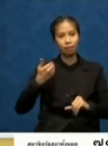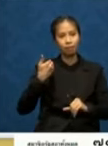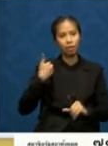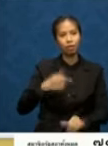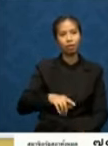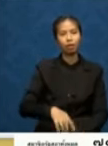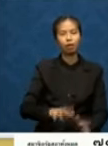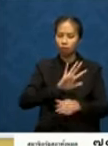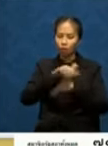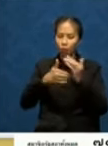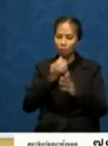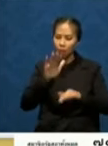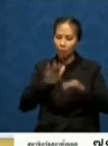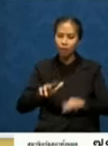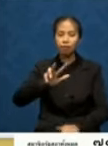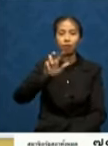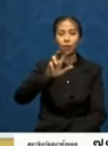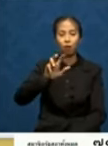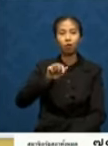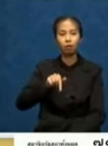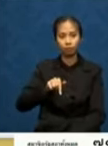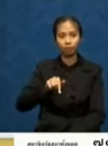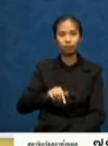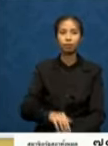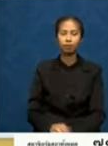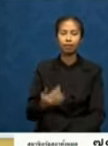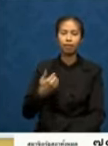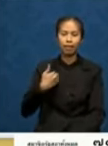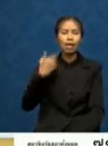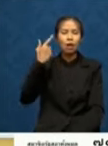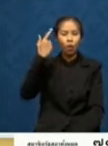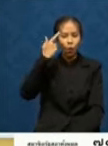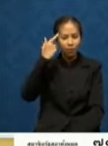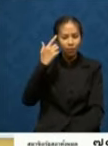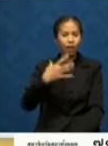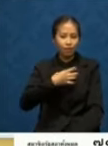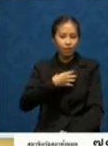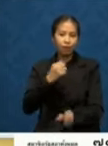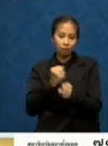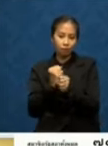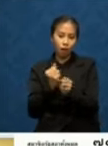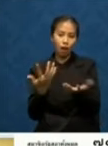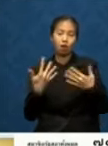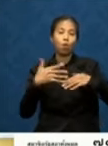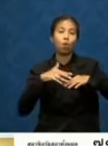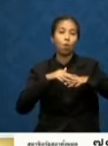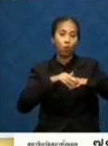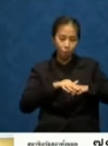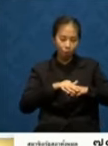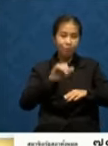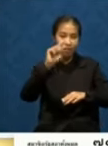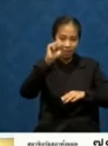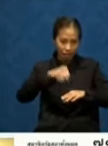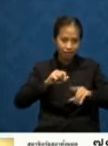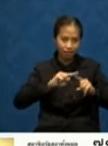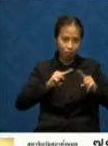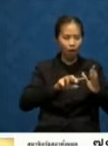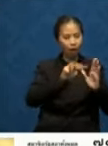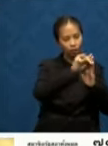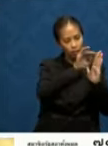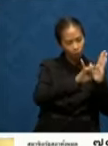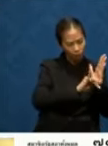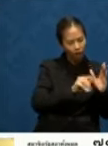คือ300กว่าสำนักงานแน่นอนมีแนวความคิดที่จะทำงานร่วมกันอยู่แต่ต้องอาศัยนโยบายที่ชัด